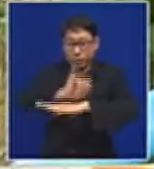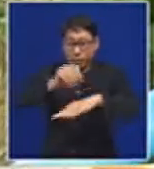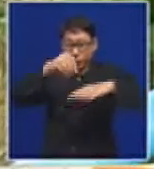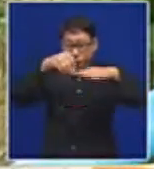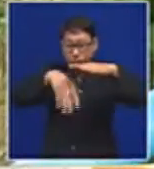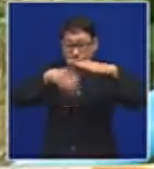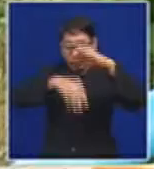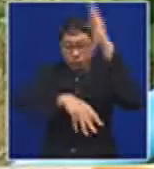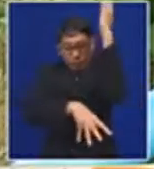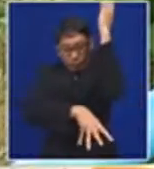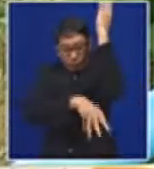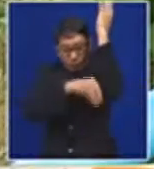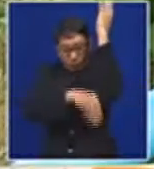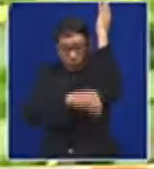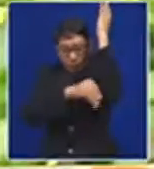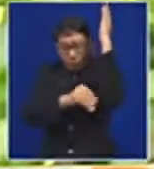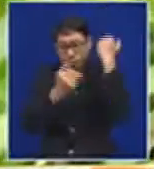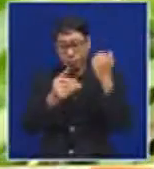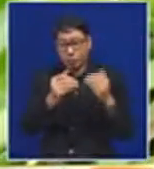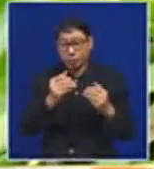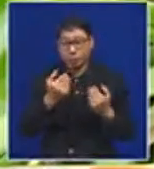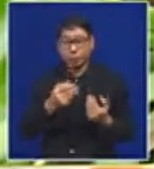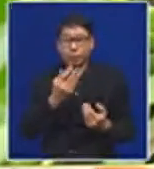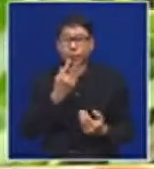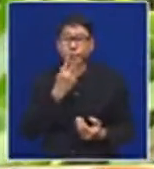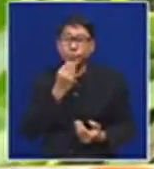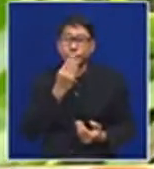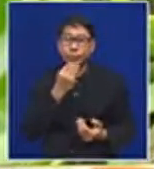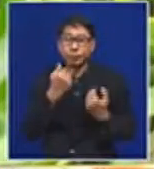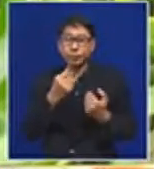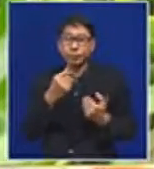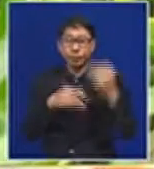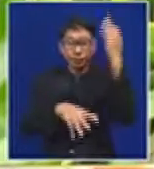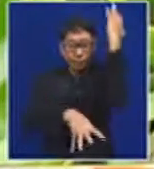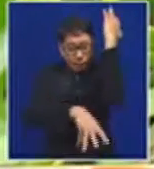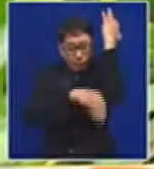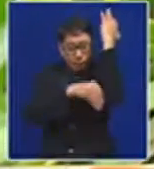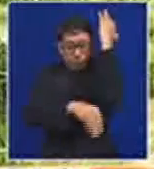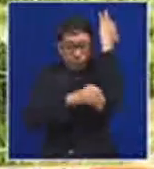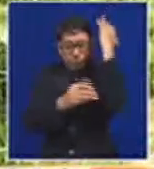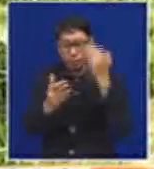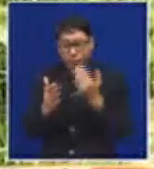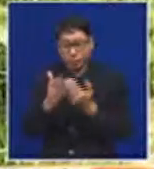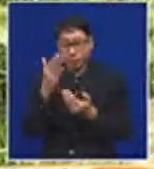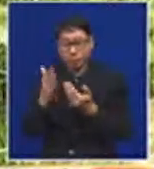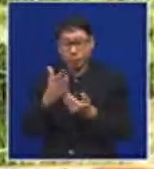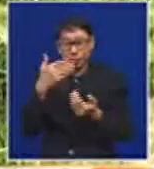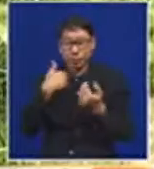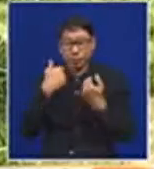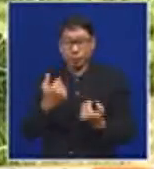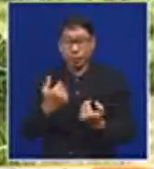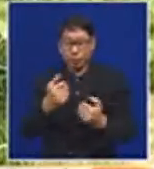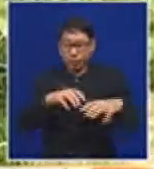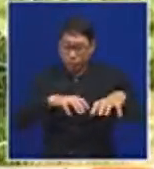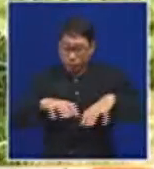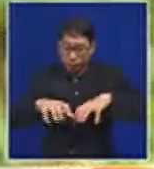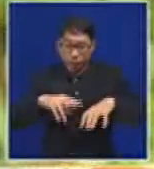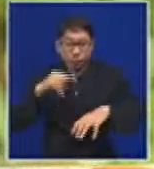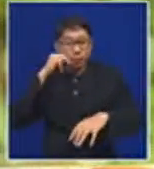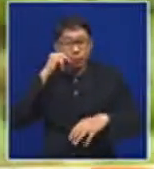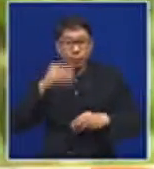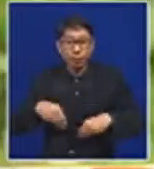ณรากพืชช่วยรักษาระดับความชื้นของดินทำให้พืชดูดซับน้ำไปใช้ได้ง่ายถือเป็นการควบคุมปริมาณน้ำให้